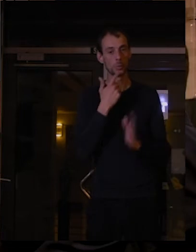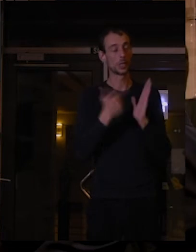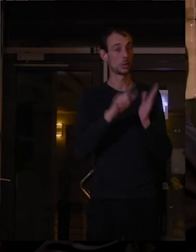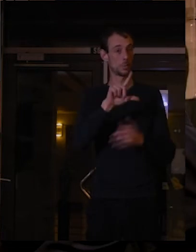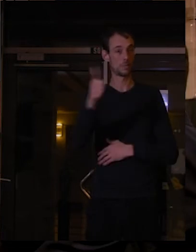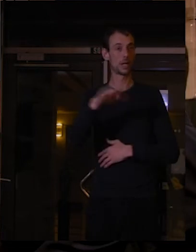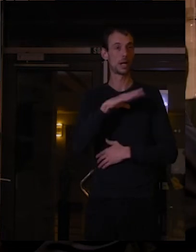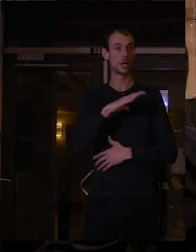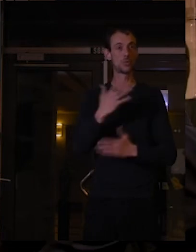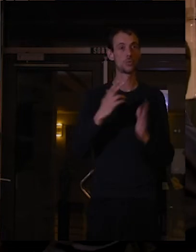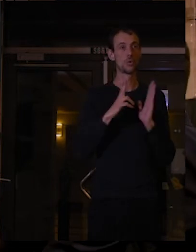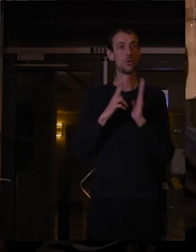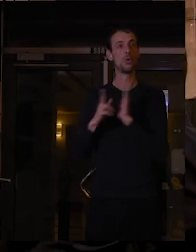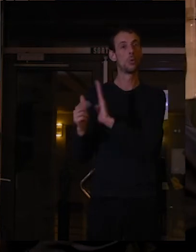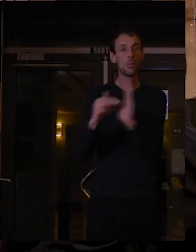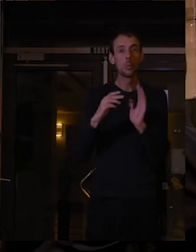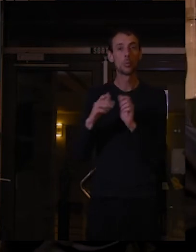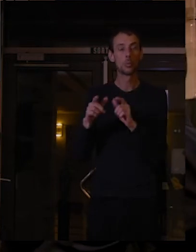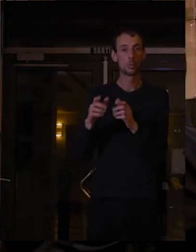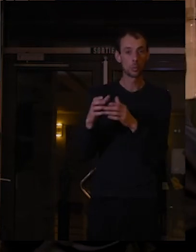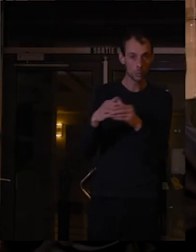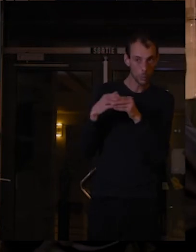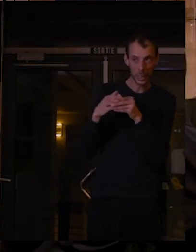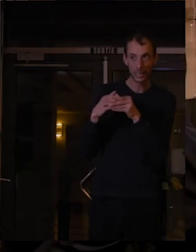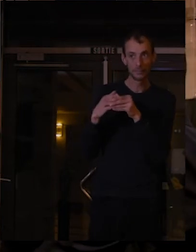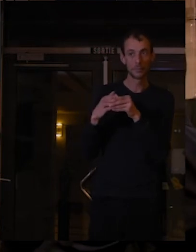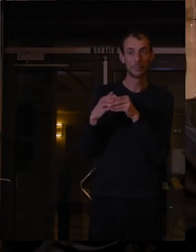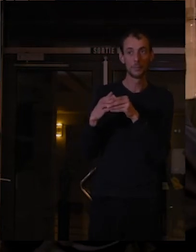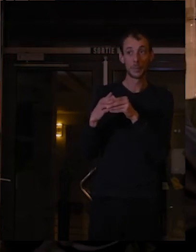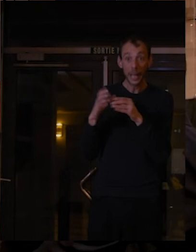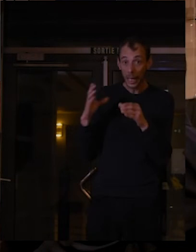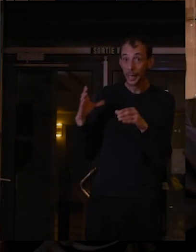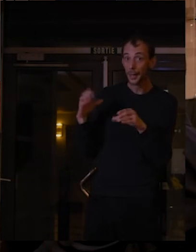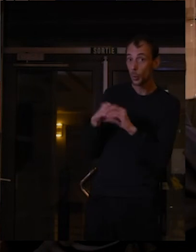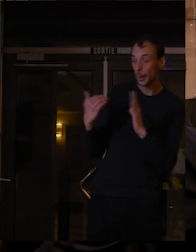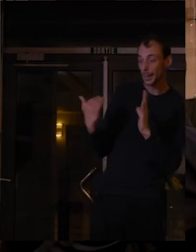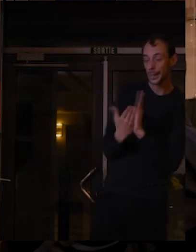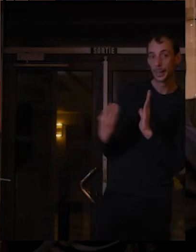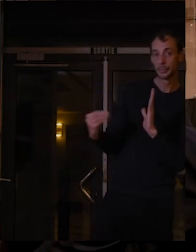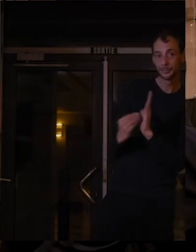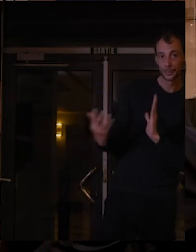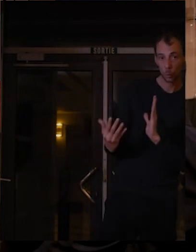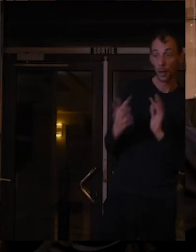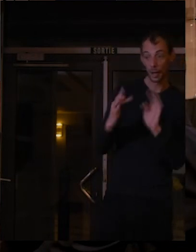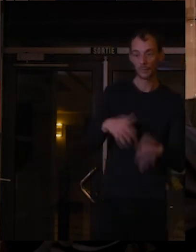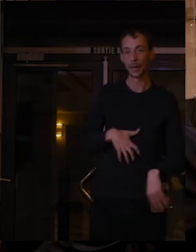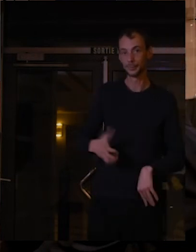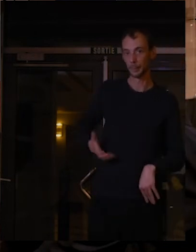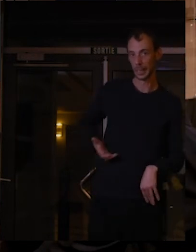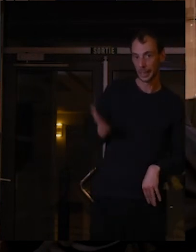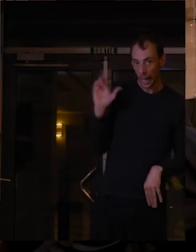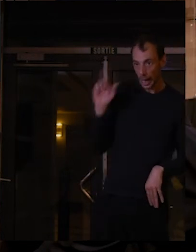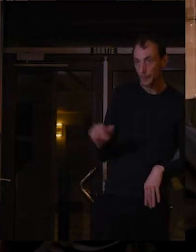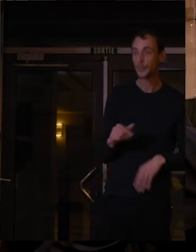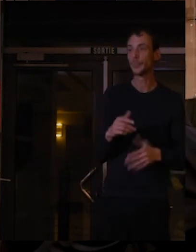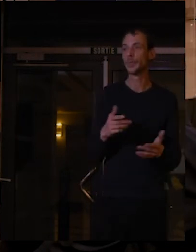convention collective et qui inclut notamment la vaste question de la maternité. Je pense que, alors je suis pas spécialiste de tous les sports et